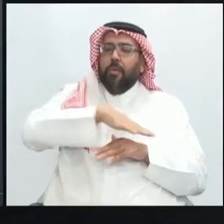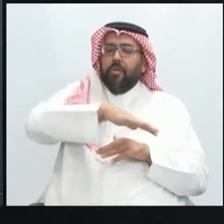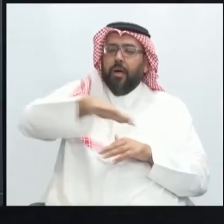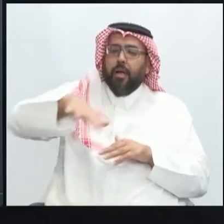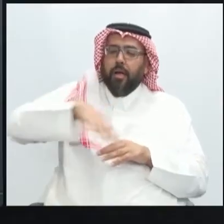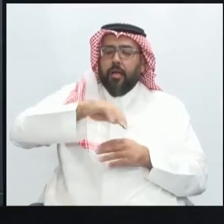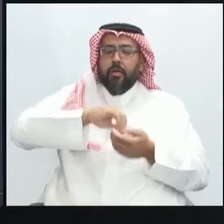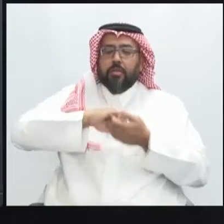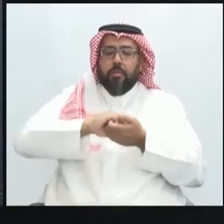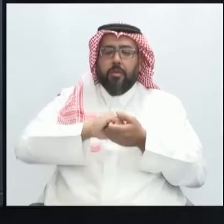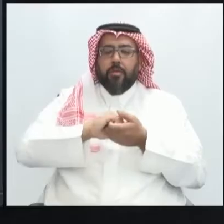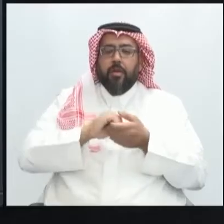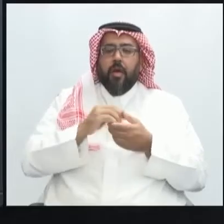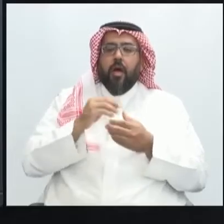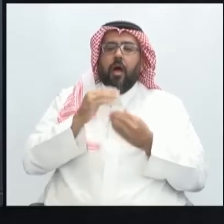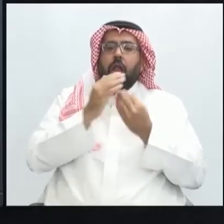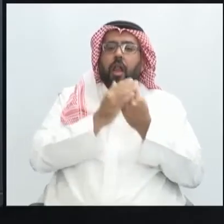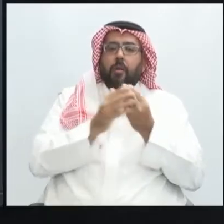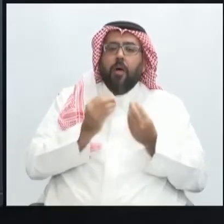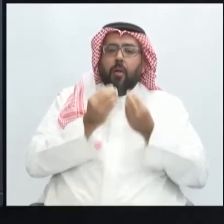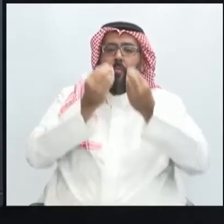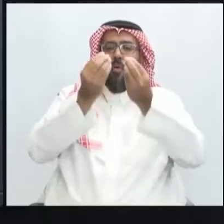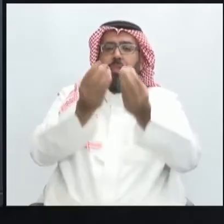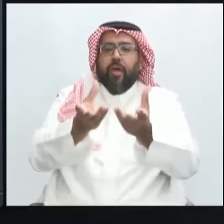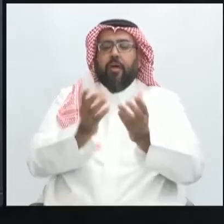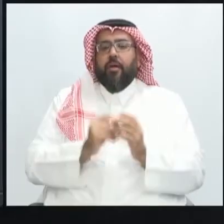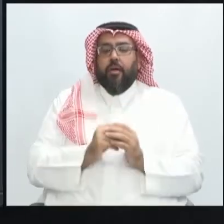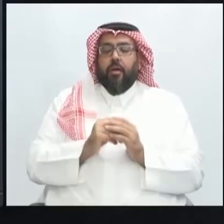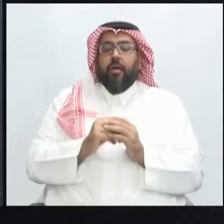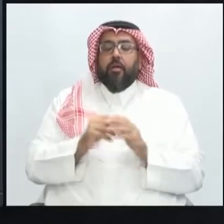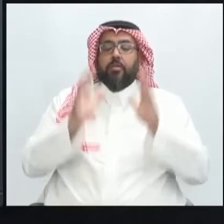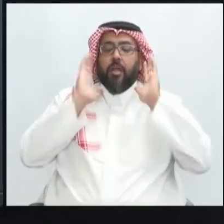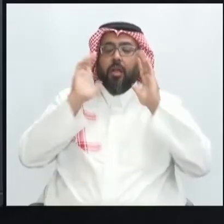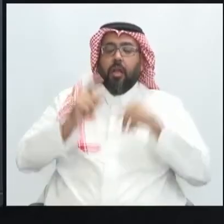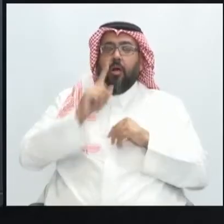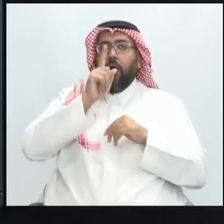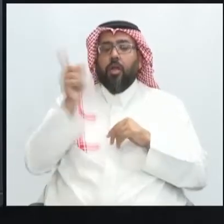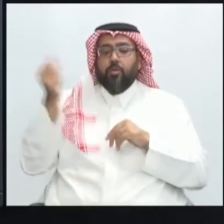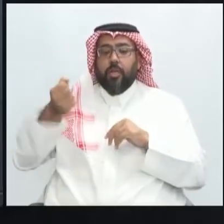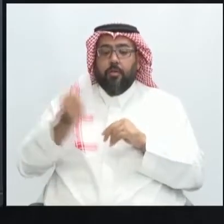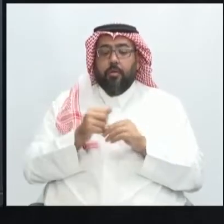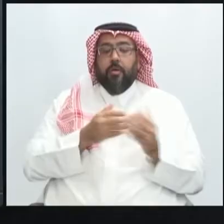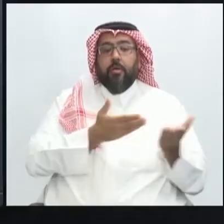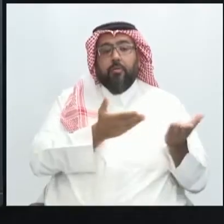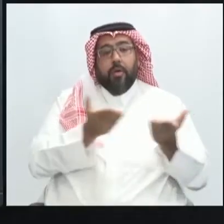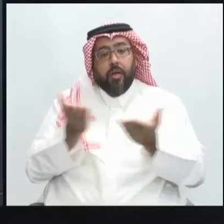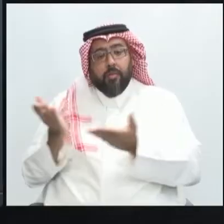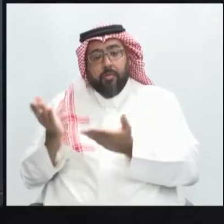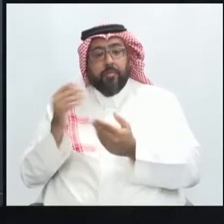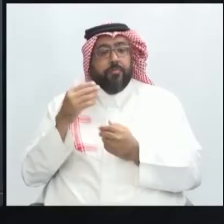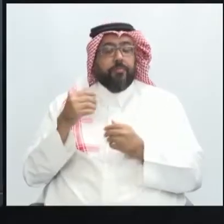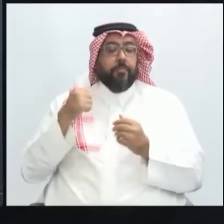عليه وعلى اله وصحبه افضل الصلاه واتم التسليم ثم اما بعد مرحبا بك ابني